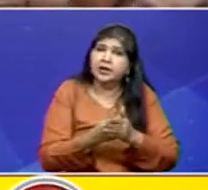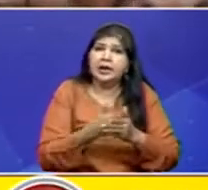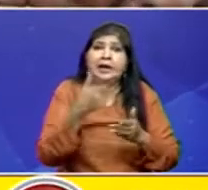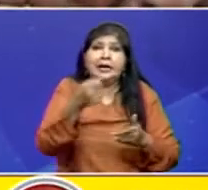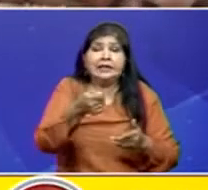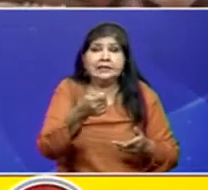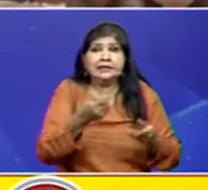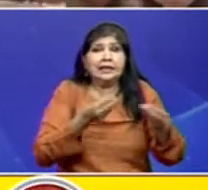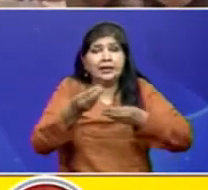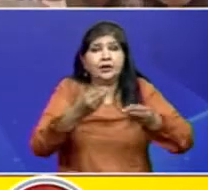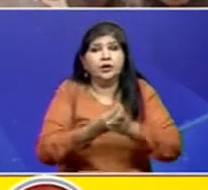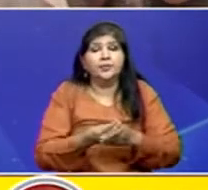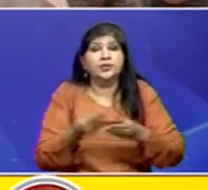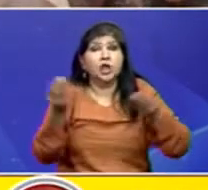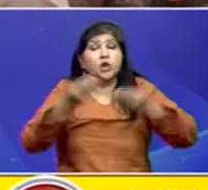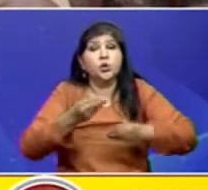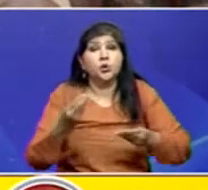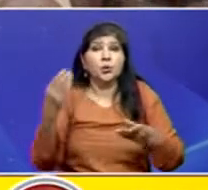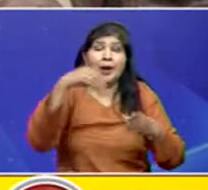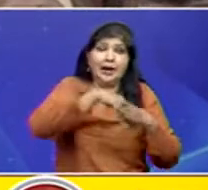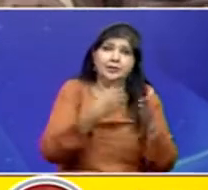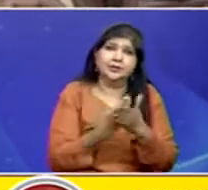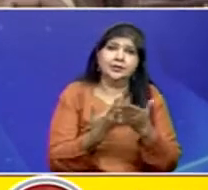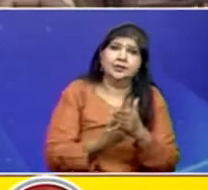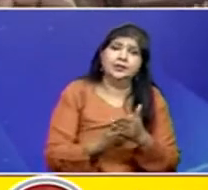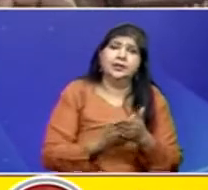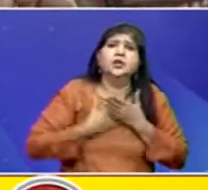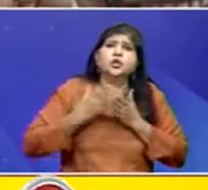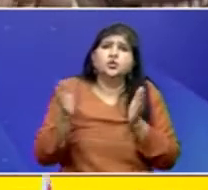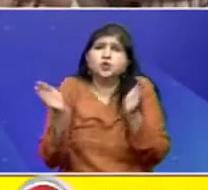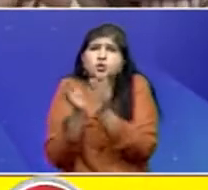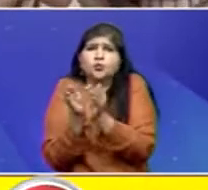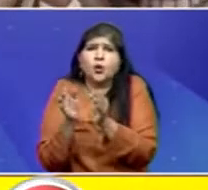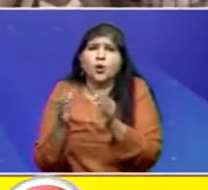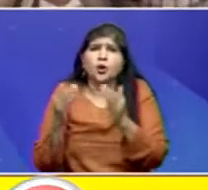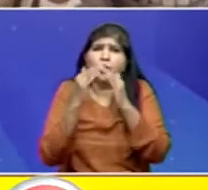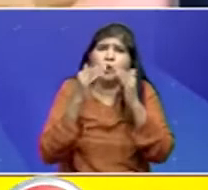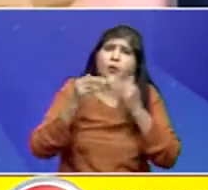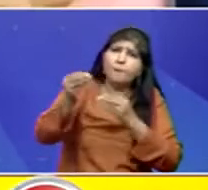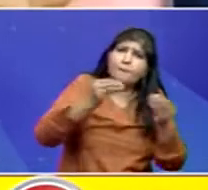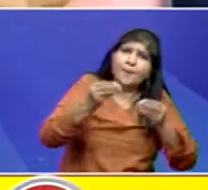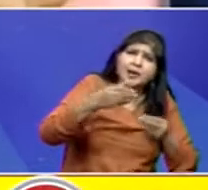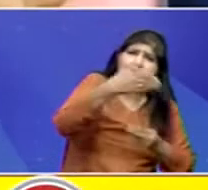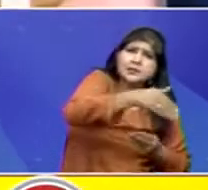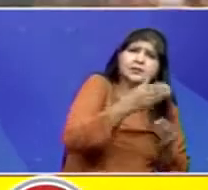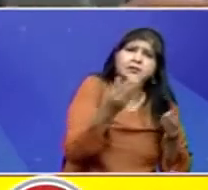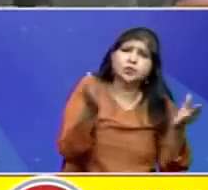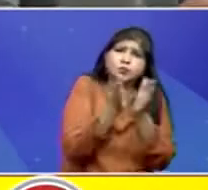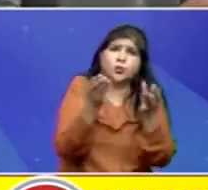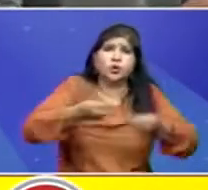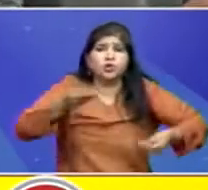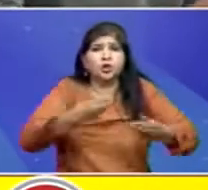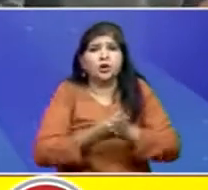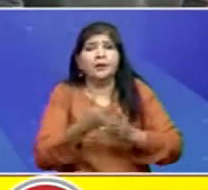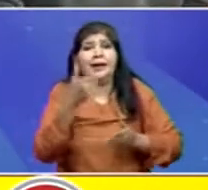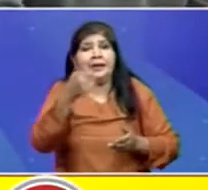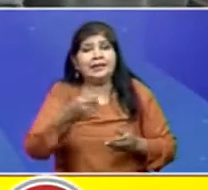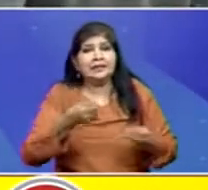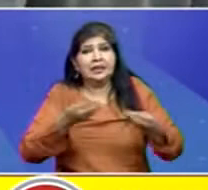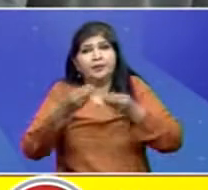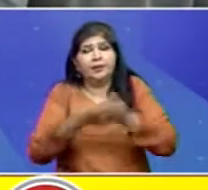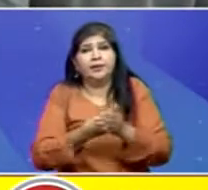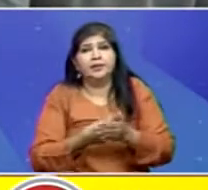देश में एक कल्चर भी पैदा हो रहा है गली नुकड की छोटी छोटी दुकान में डिजिटल पेमेंट होने से